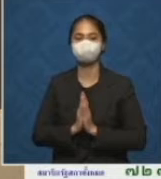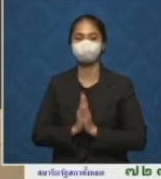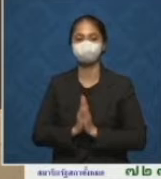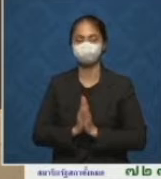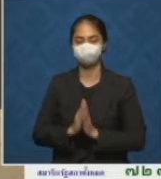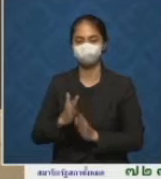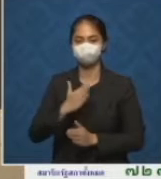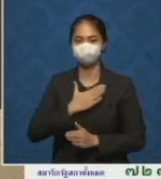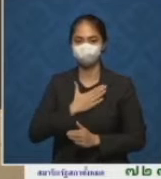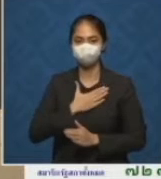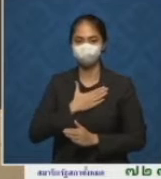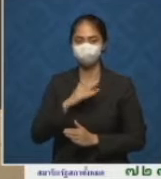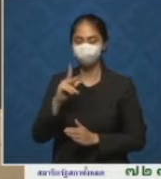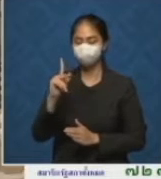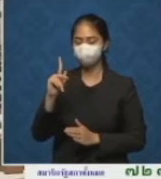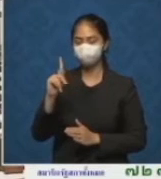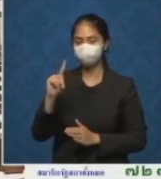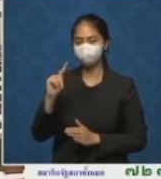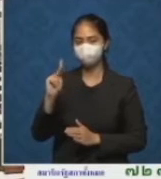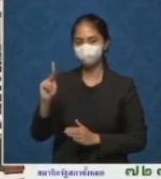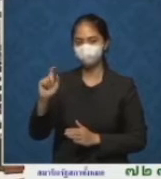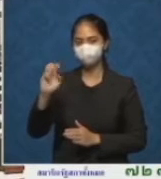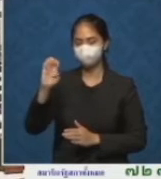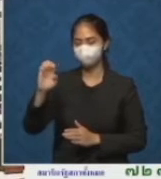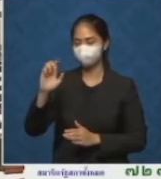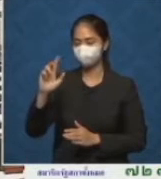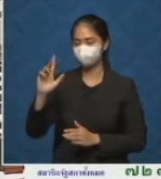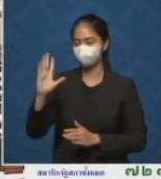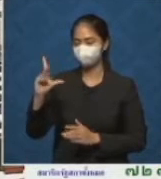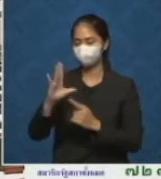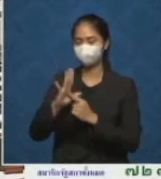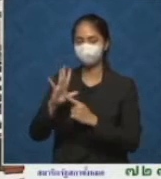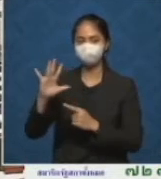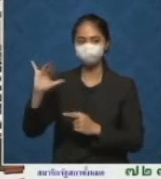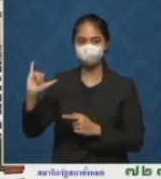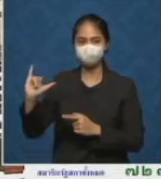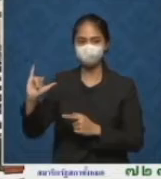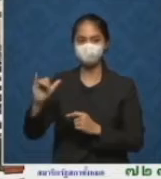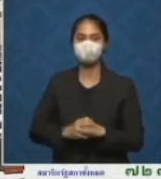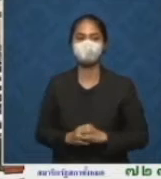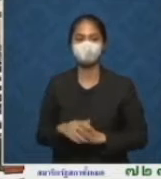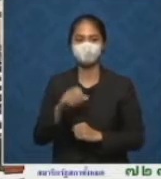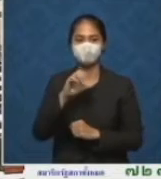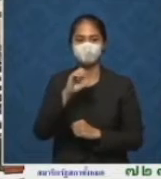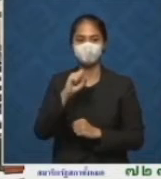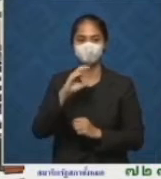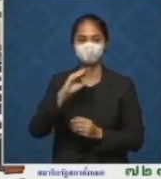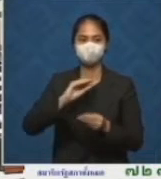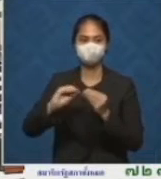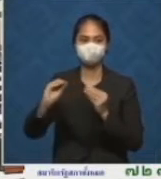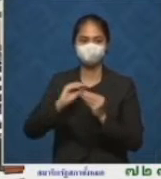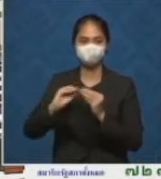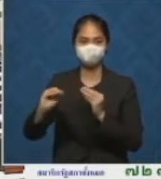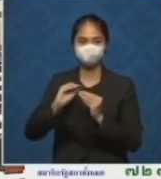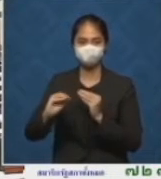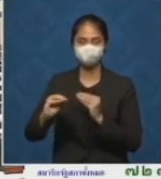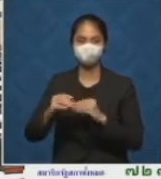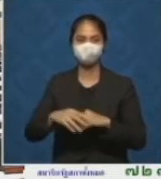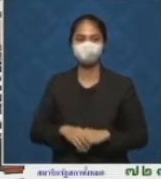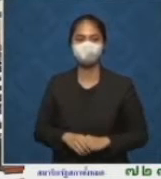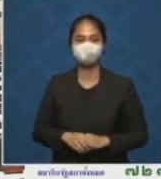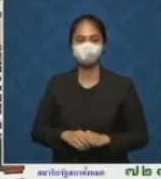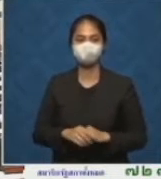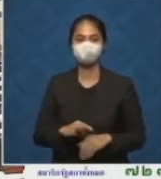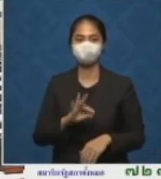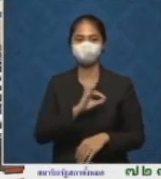พกระผมนายกิติชัยเรืองสวัสดิ์สมาชิกสภาผู้แทนราษฎรจังหวัดฉะเชิงเทราพรรคภูมิใจไทยในฐานะ